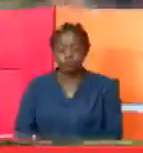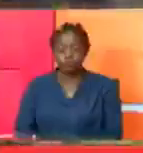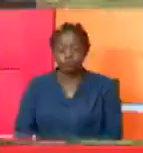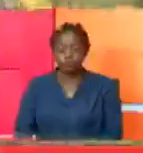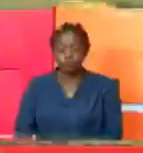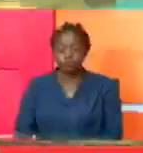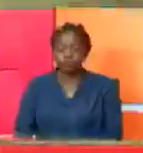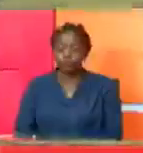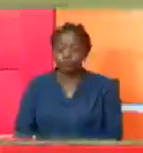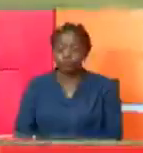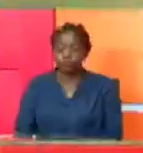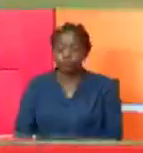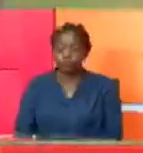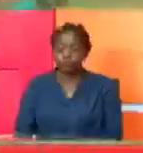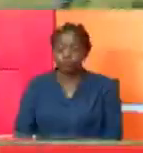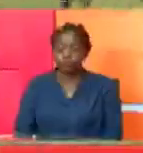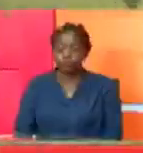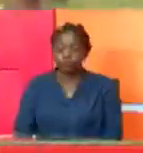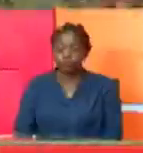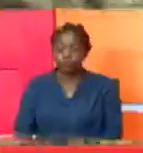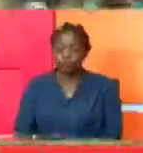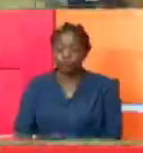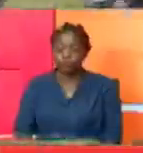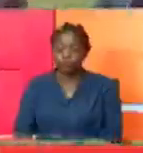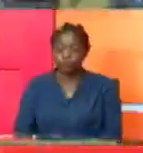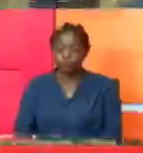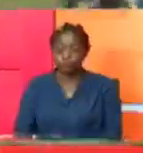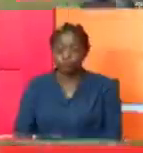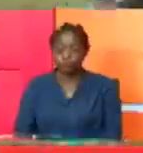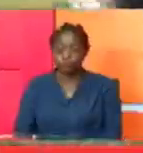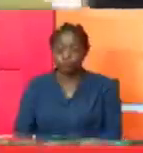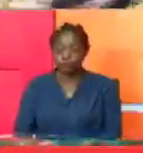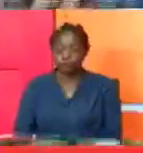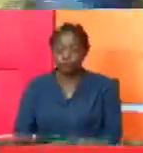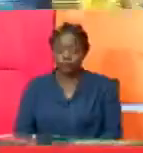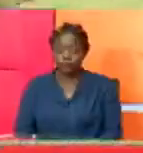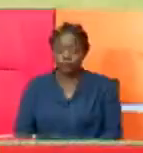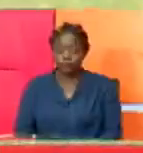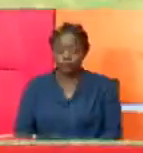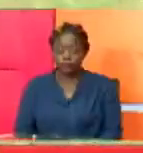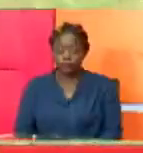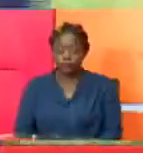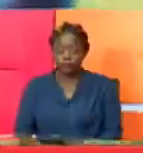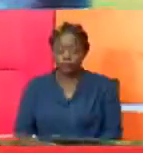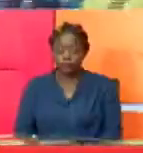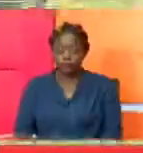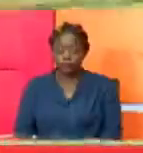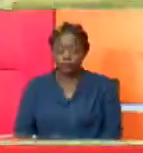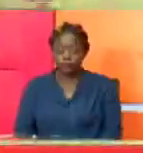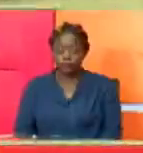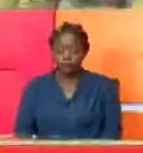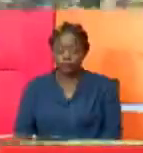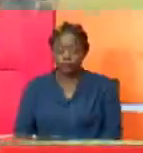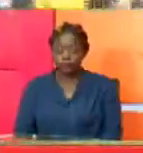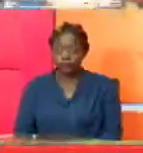Club ey'emisinde eya Rhinos Athletic Club wamu n'eya basketball eya Rhinos Basketball Club.